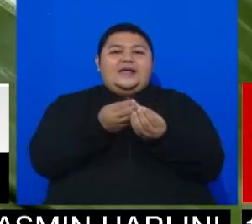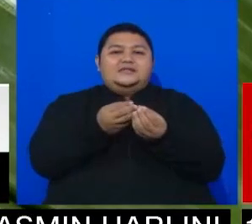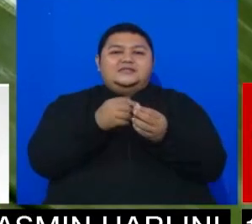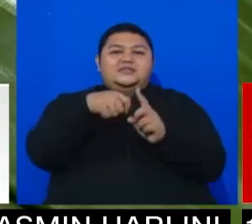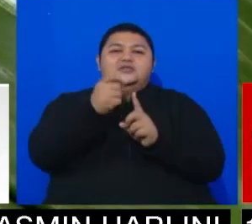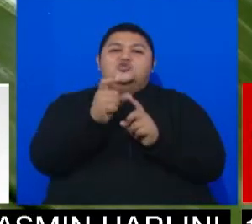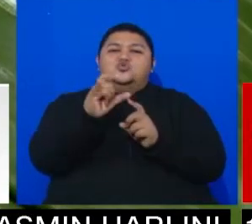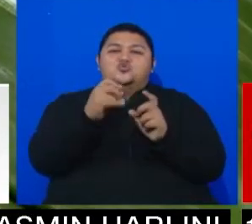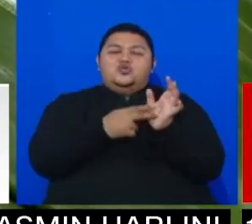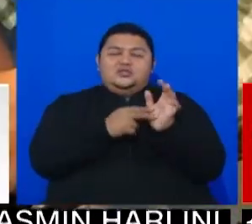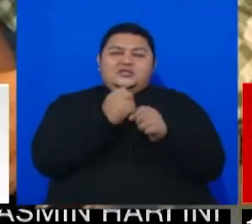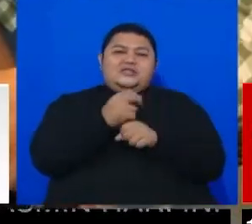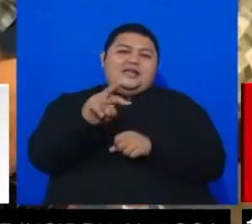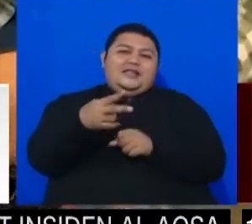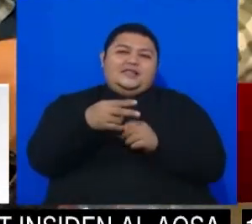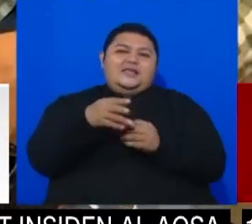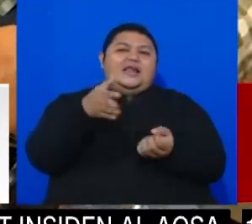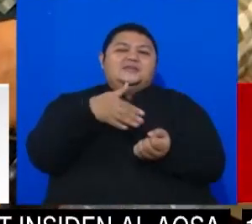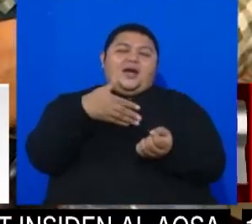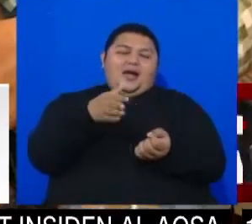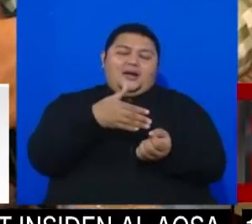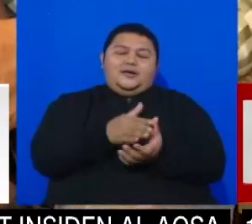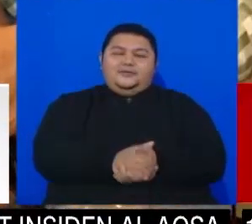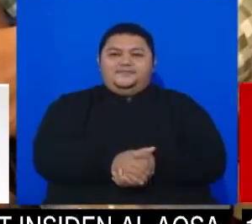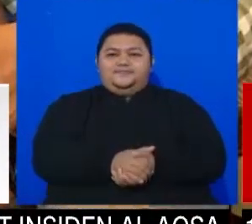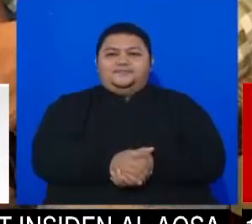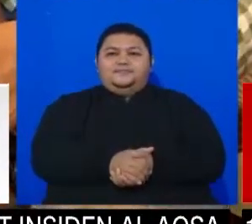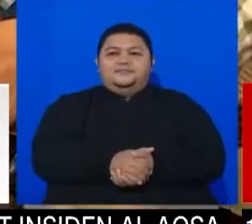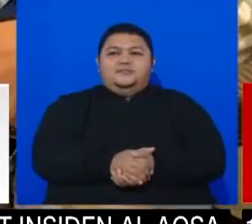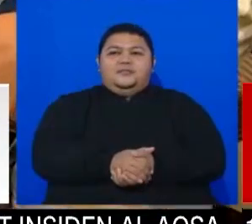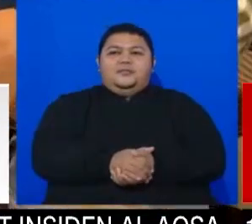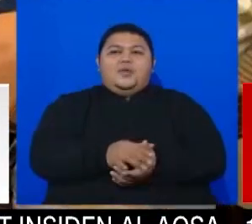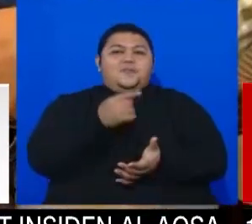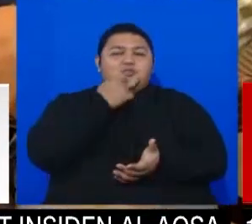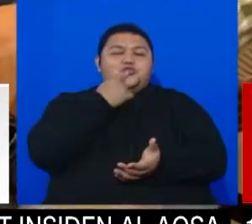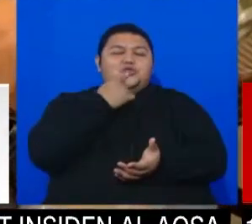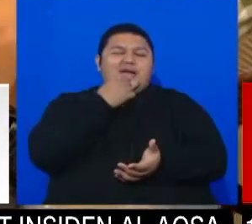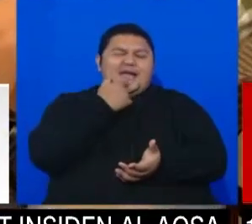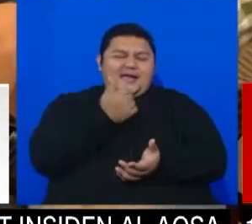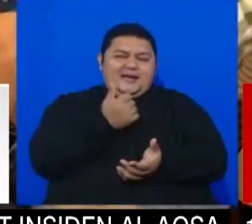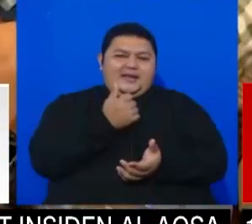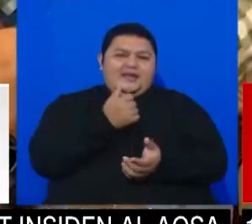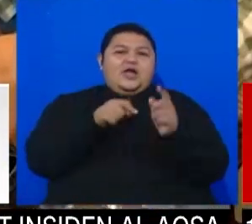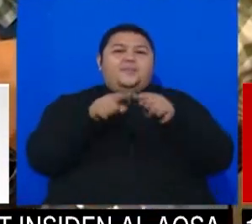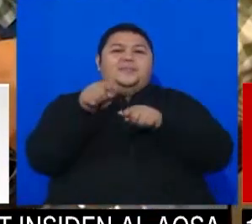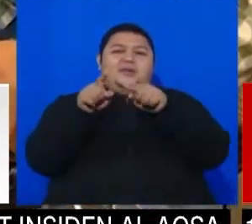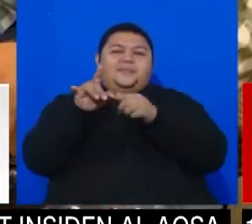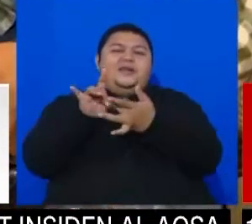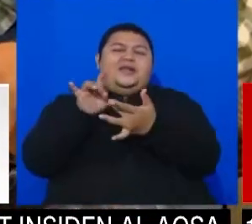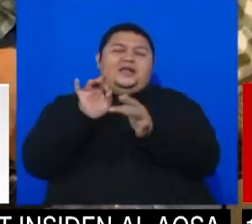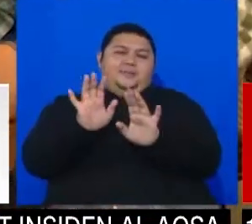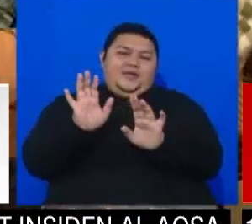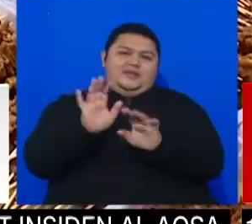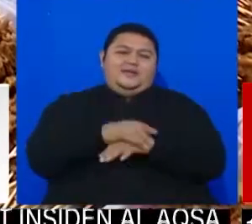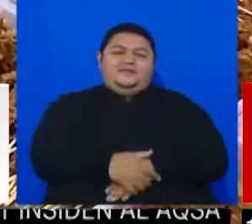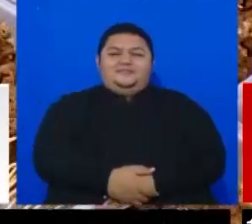sih menurut aku, bumbunya juga meresap ke dalam. Jadi variasinya juga banyak, jadi ya bisa jadi pilihan untuk buka